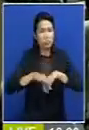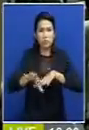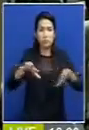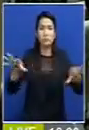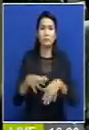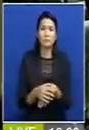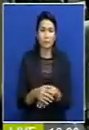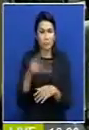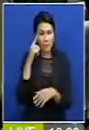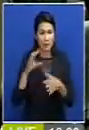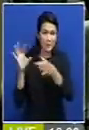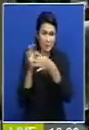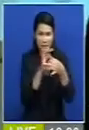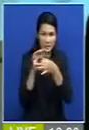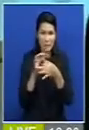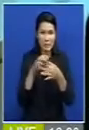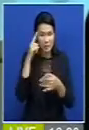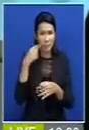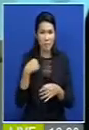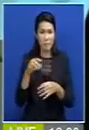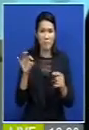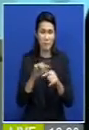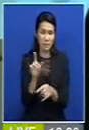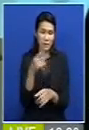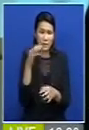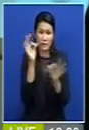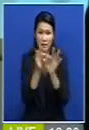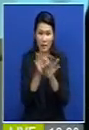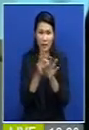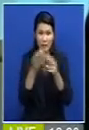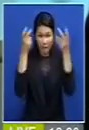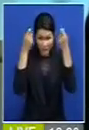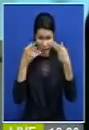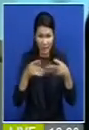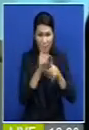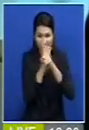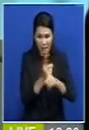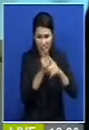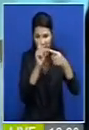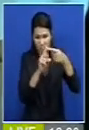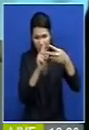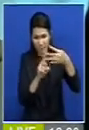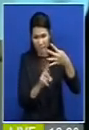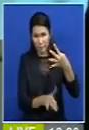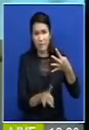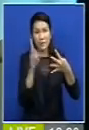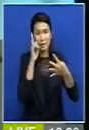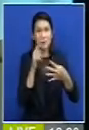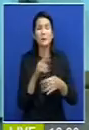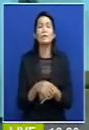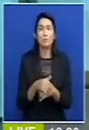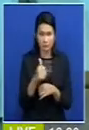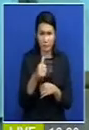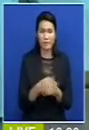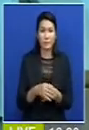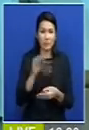ามารถผูกบัญชีนะครับสูงสุดได้4บัญชีคือใช้เลขบัตรประชาชนเนี่ยผูกได้ไม่เกิน1บัญชีส่วน